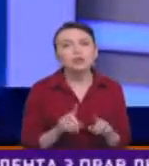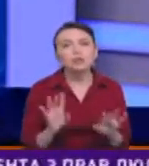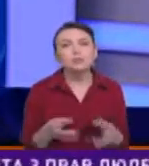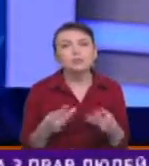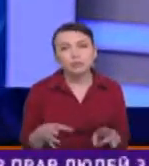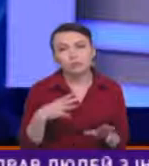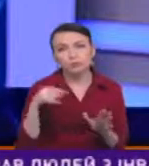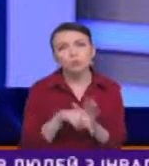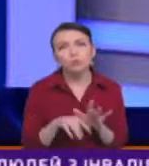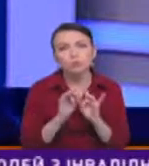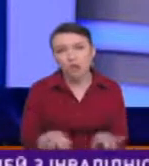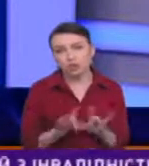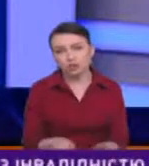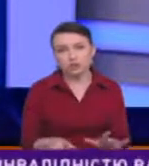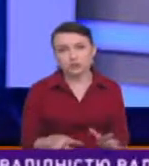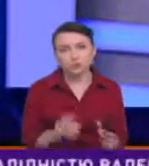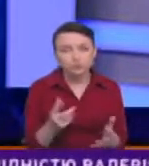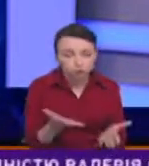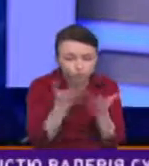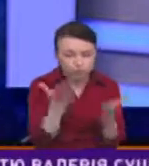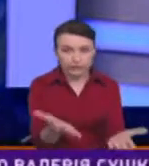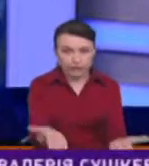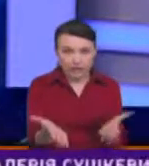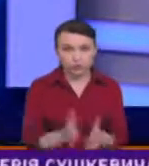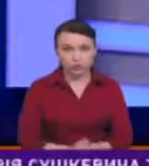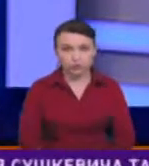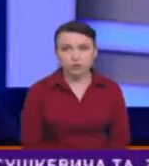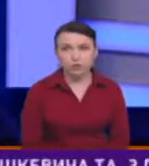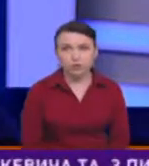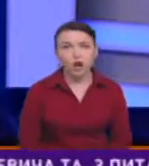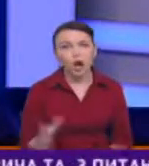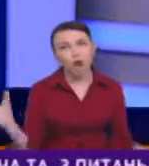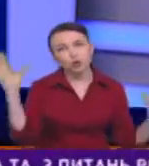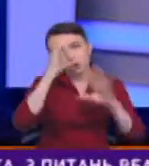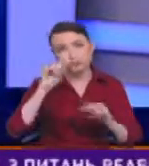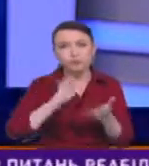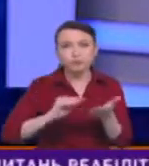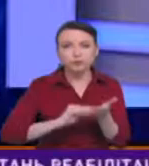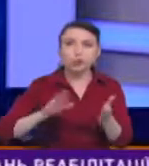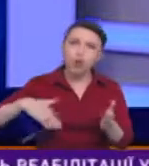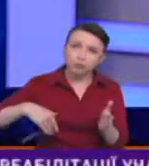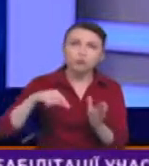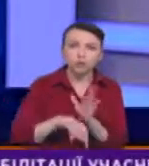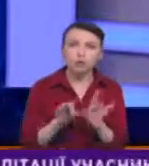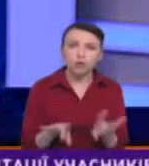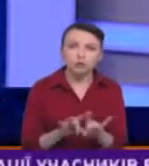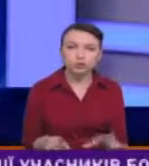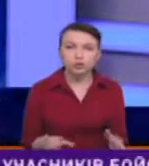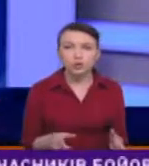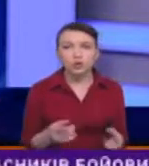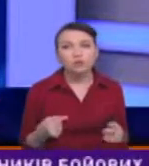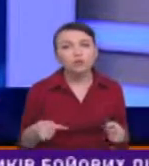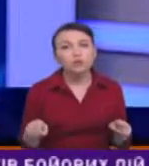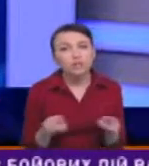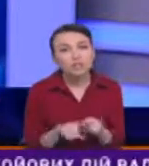було їх тлумачити. А всі, хто говорить, що давайте що-небудь напишемо, а потім будемо тлумачити. Але от таких